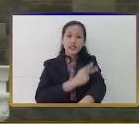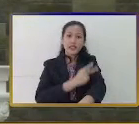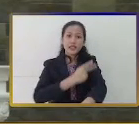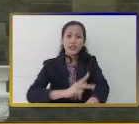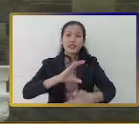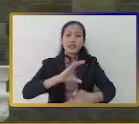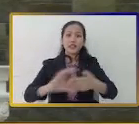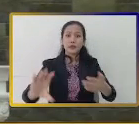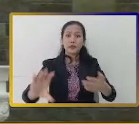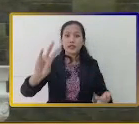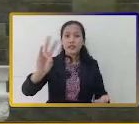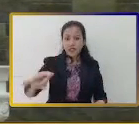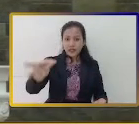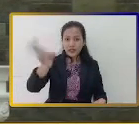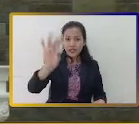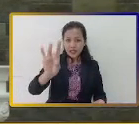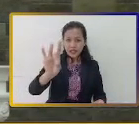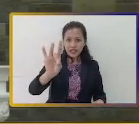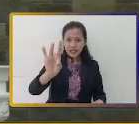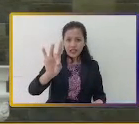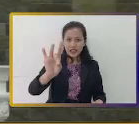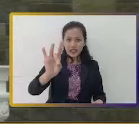number 78, please.